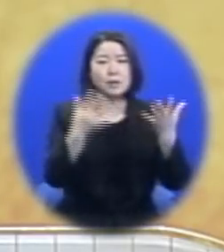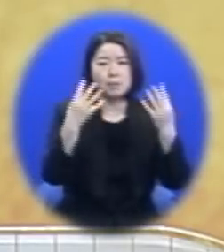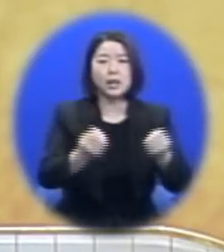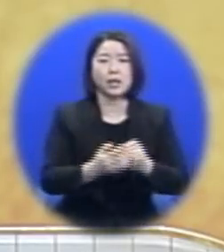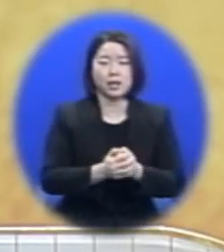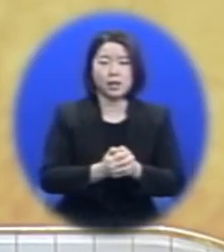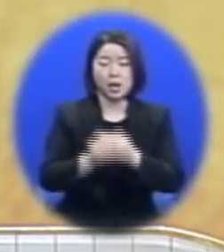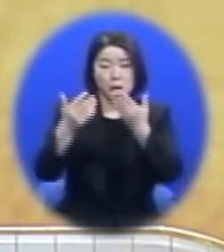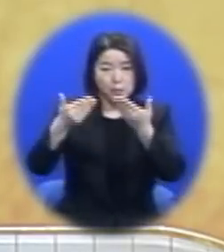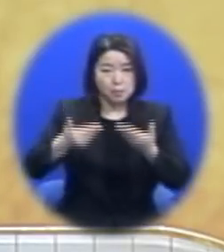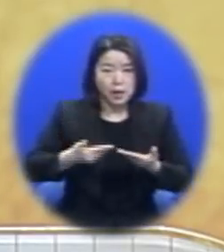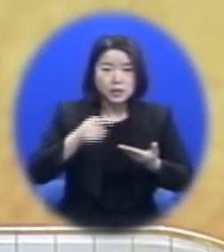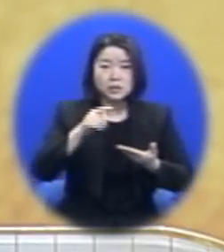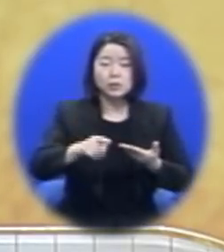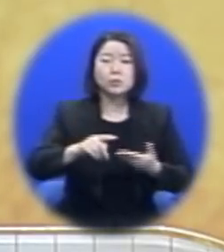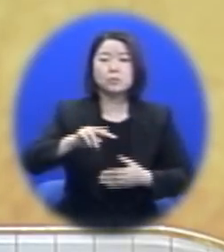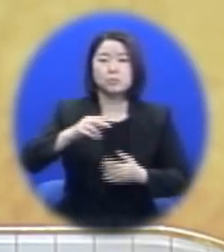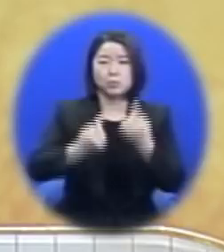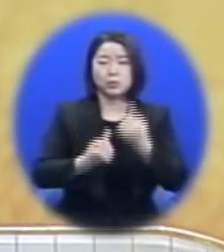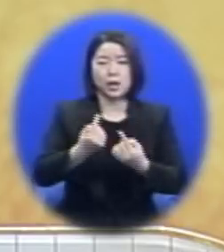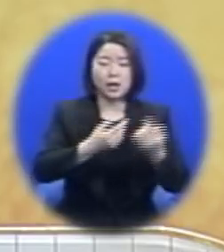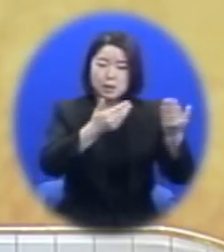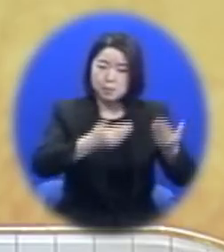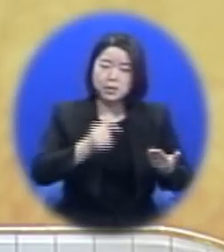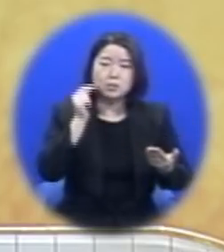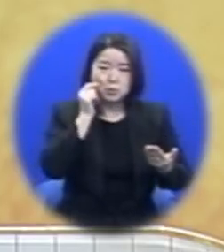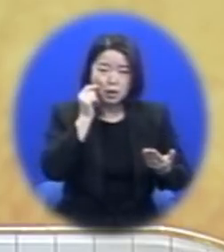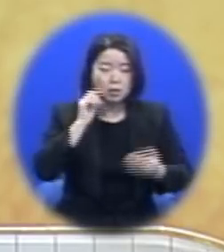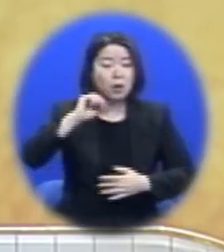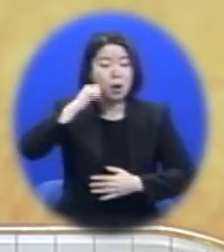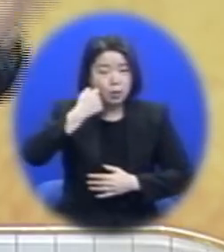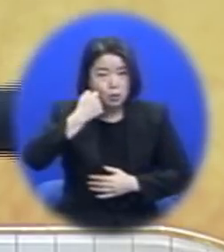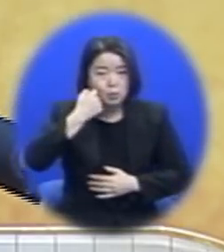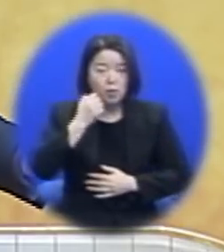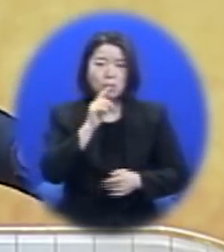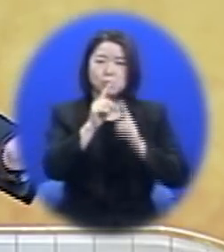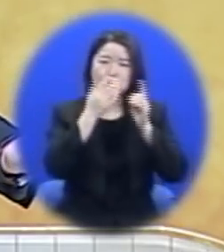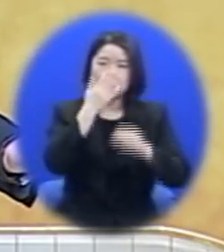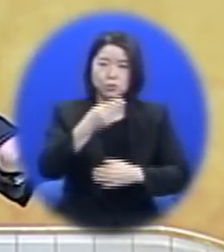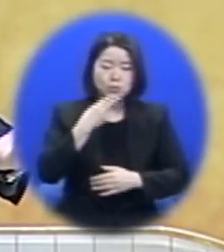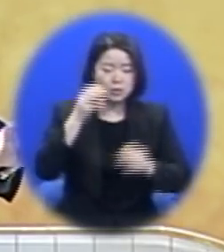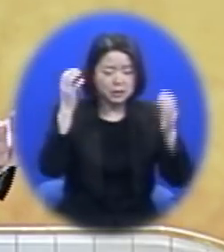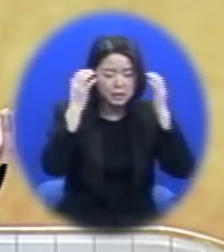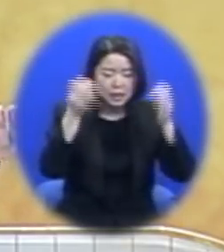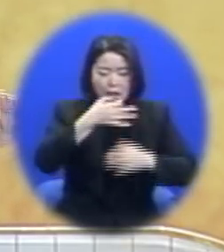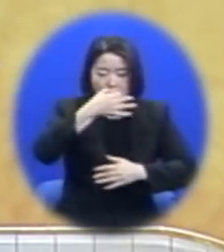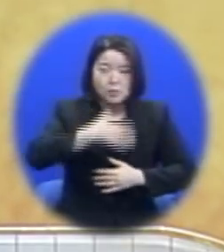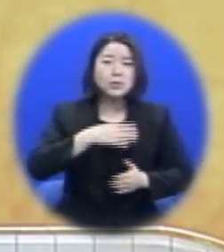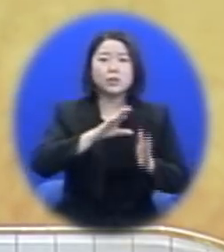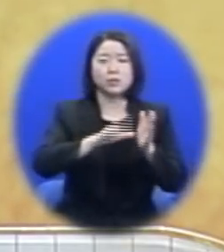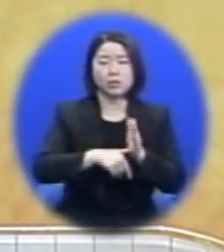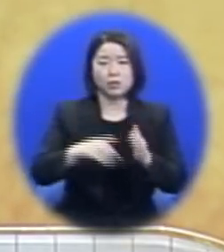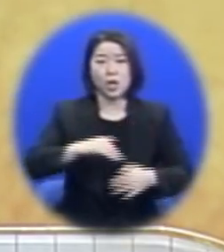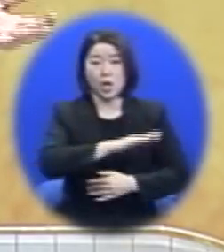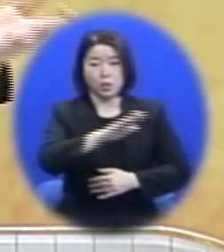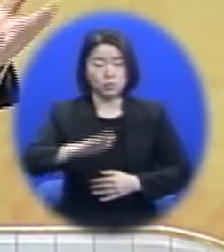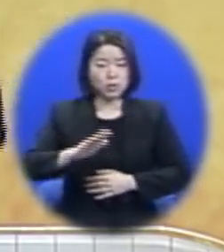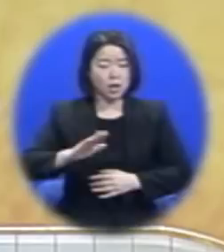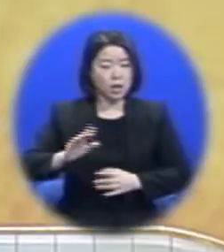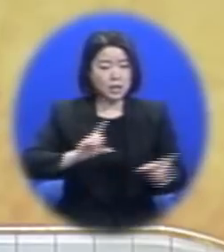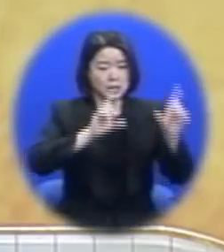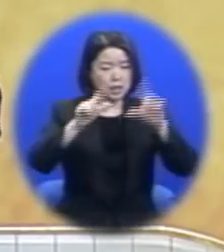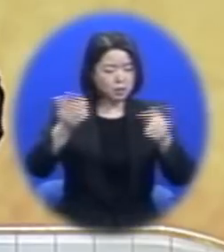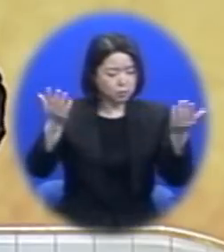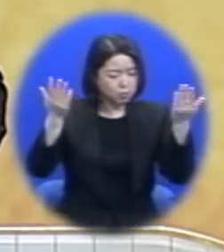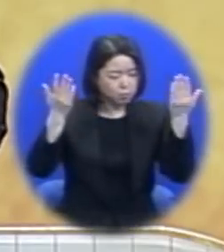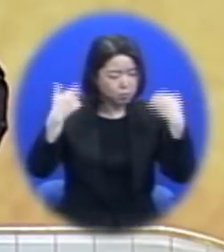받은 것보다도 받지 못한 것, 어려움 당한 것, 말할 수 없이 고통스러웠던 해가 우리가 살아보면 얼마나